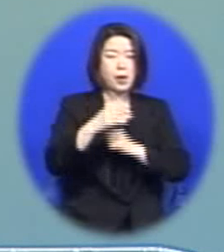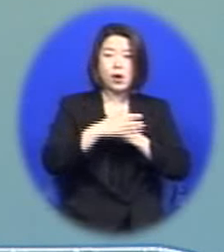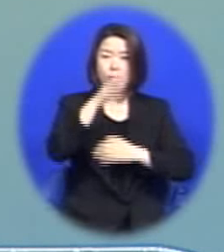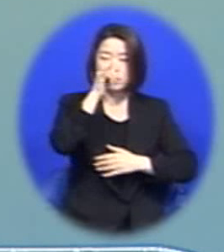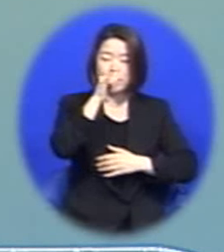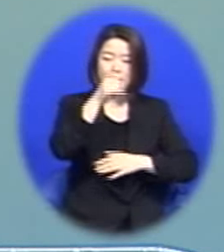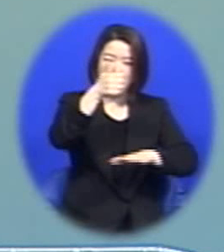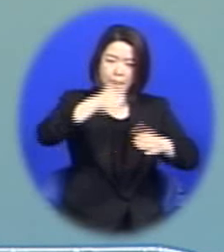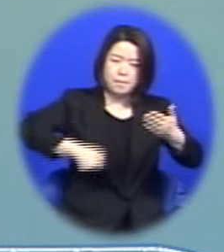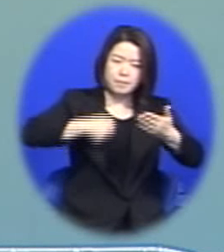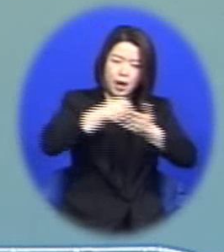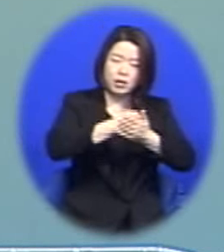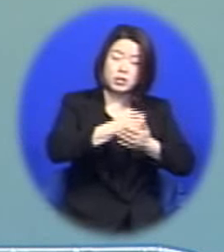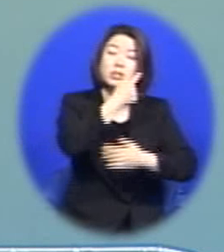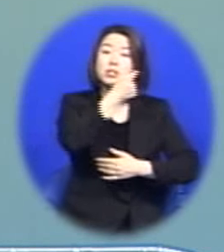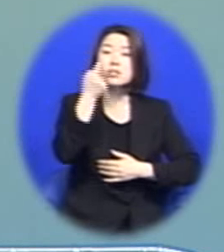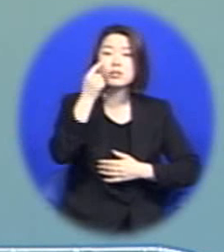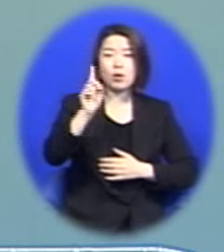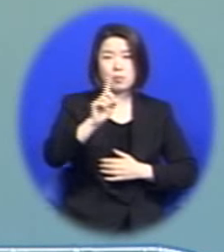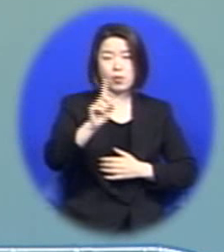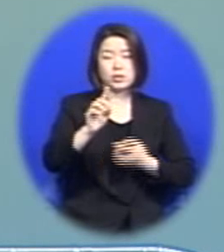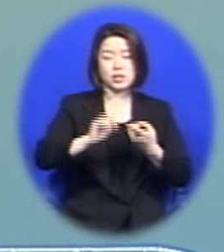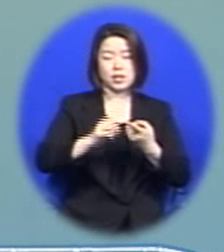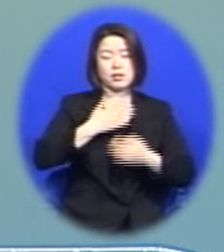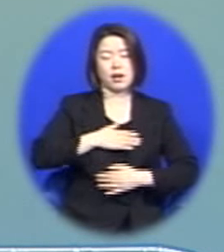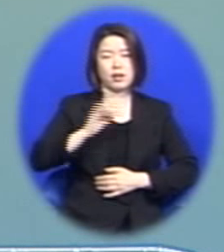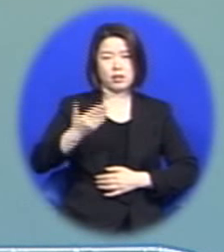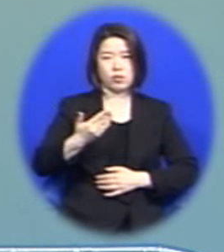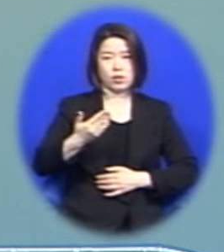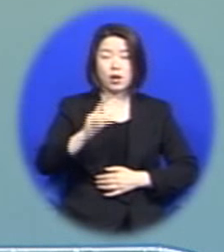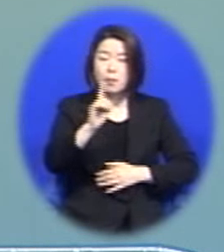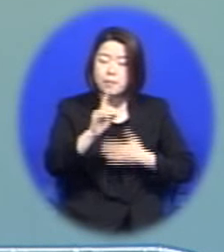증거가 뭔지 아셔야 합니다 나만 생각하는거